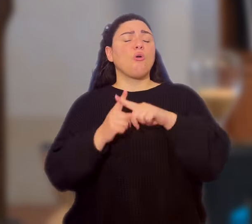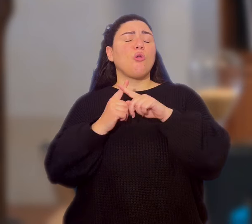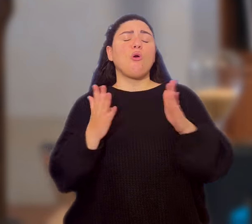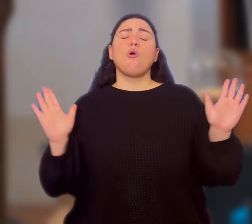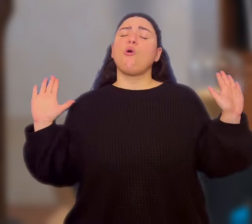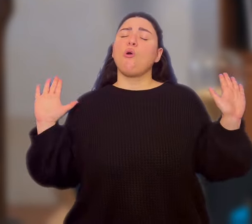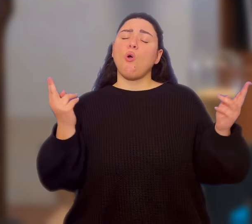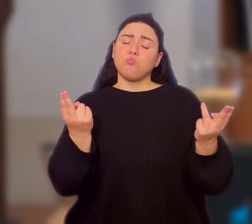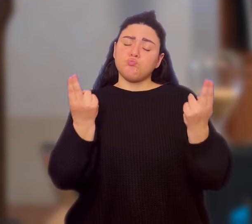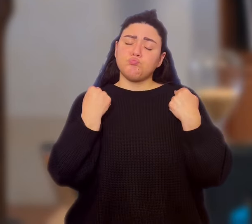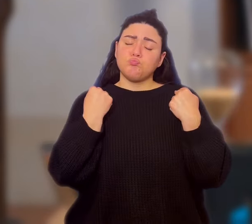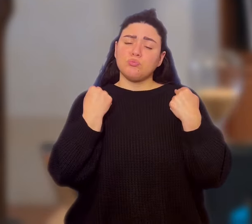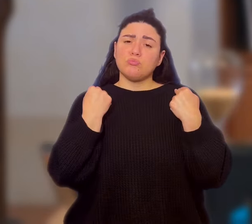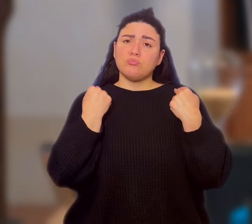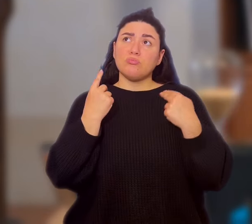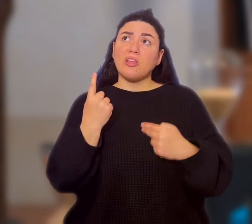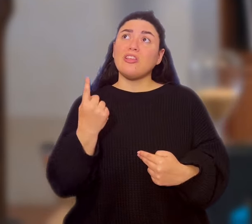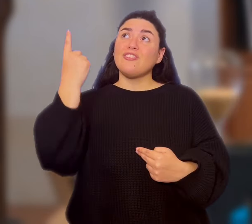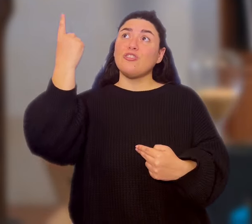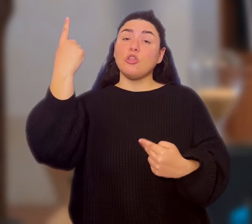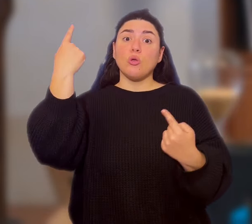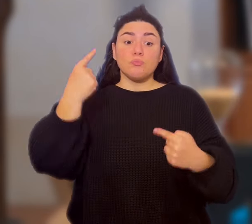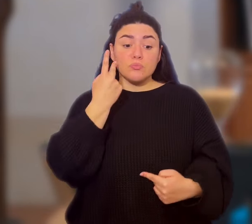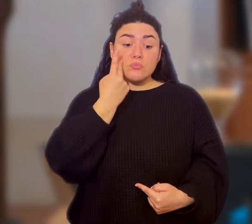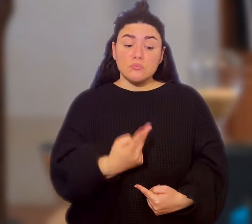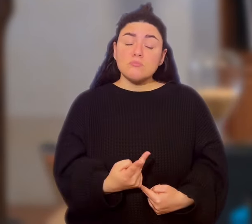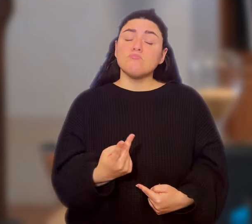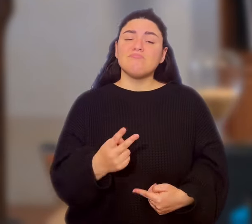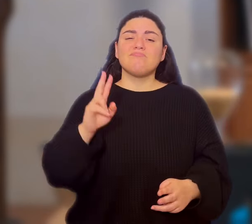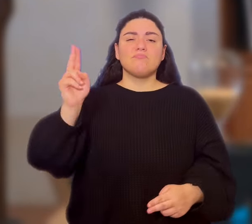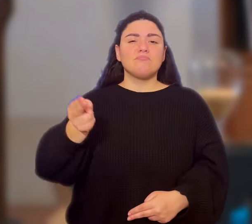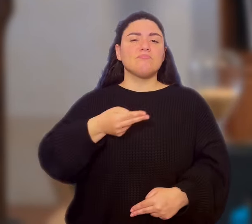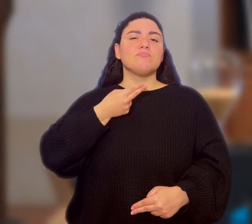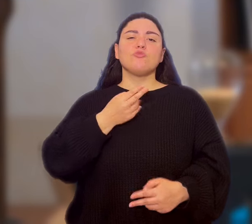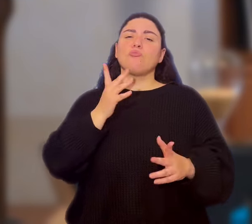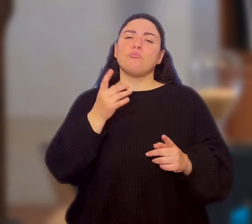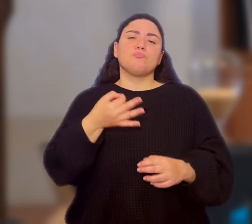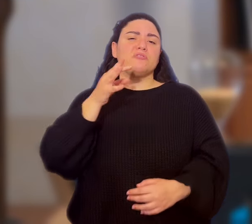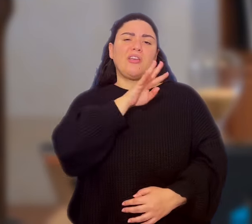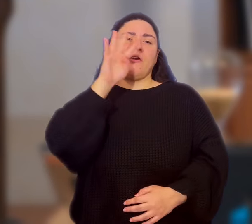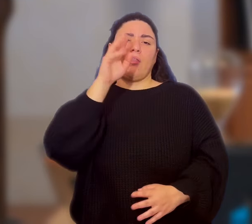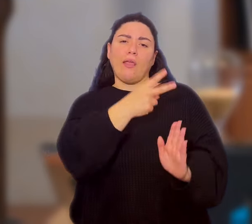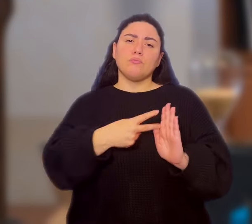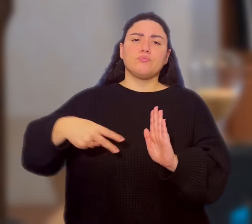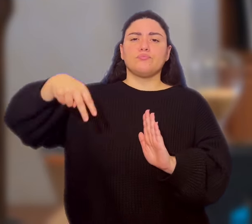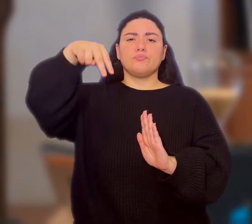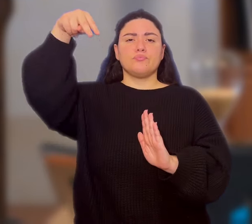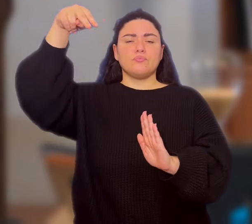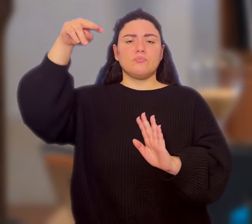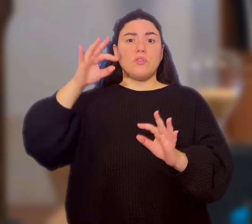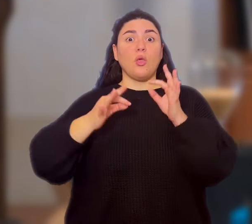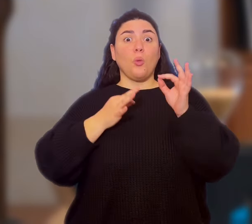esaltò e gli donò il nome che è al di sopra di ogni nome insomma questo Gesù sembra proprio